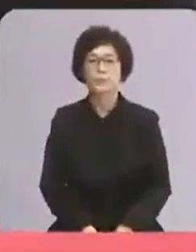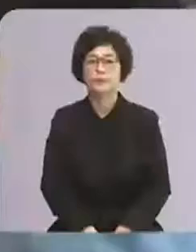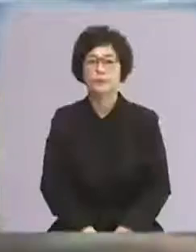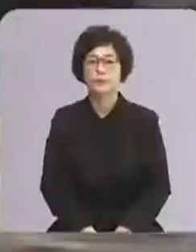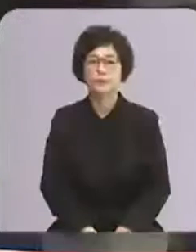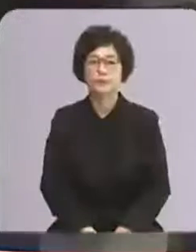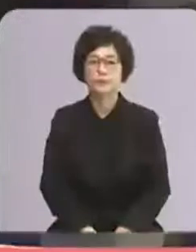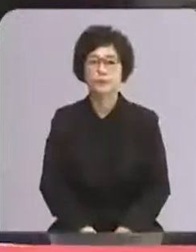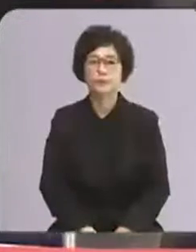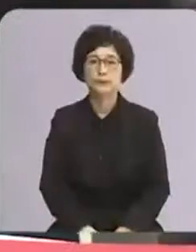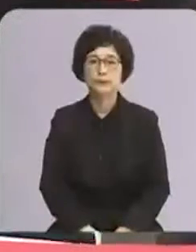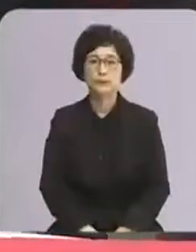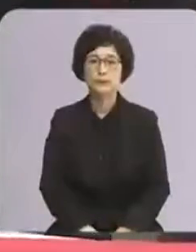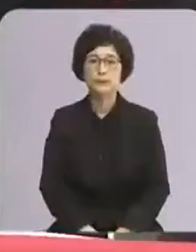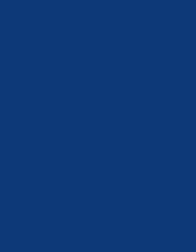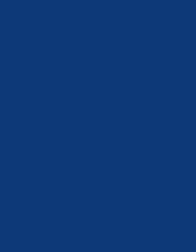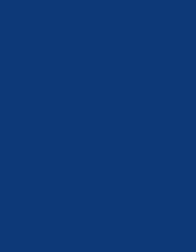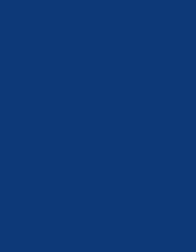입니다